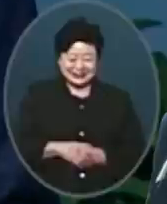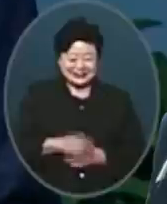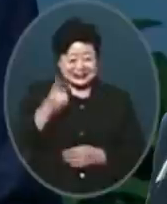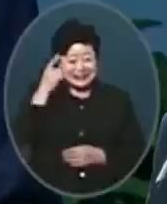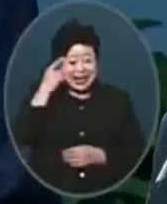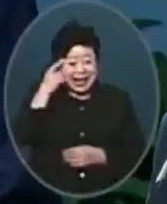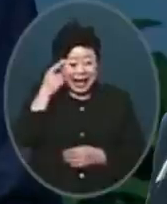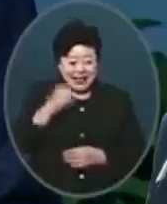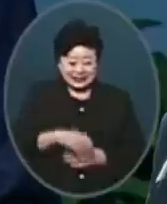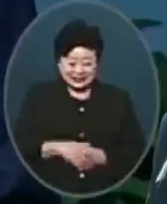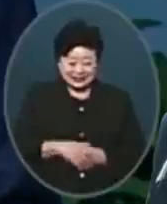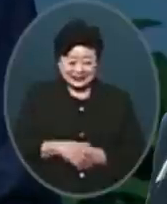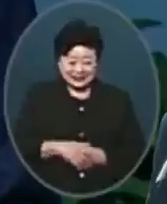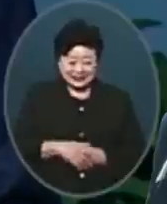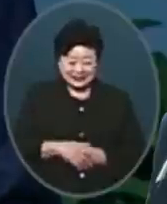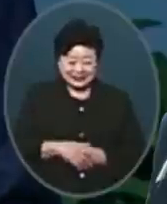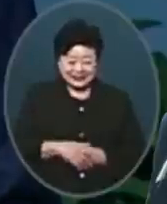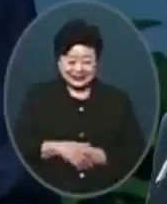생각이